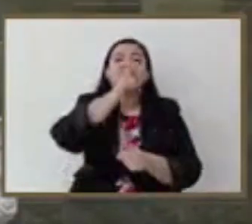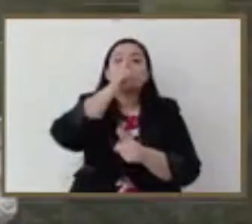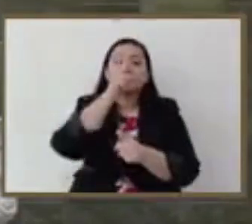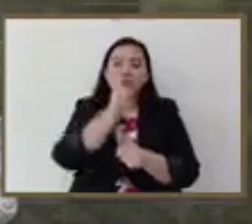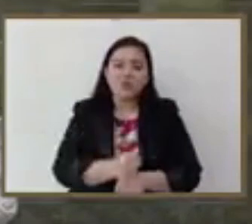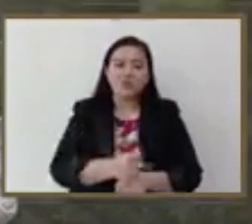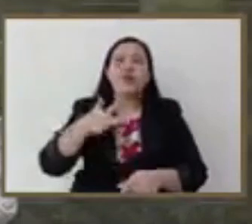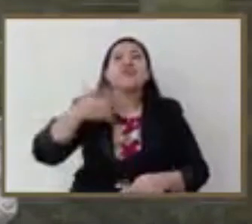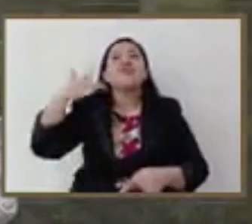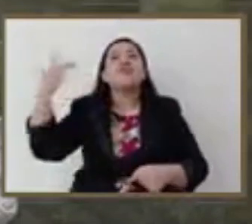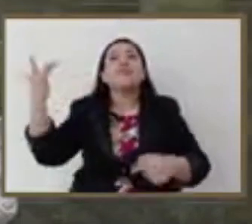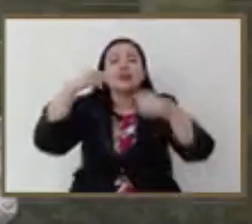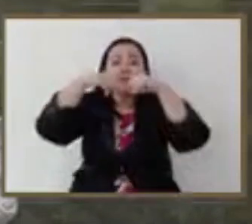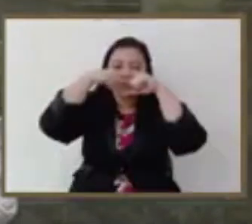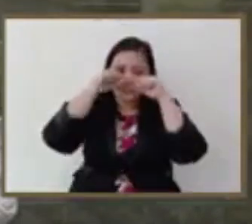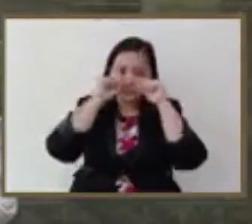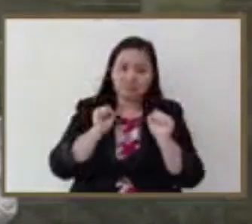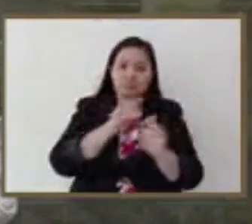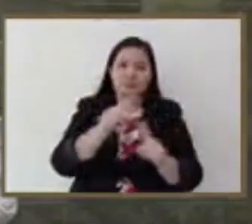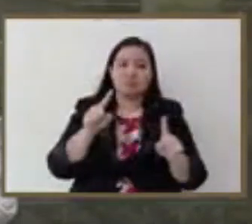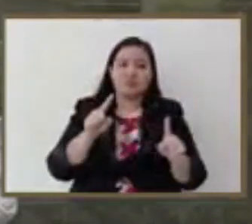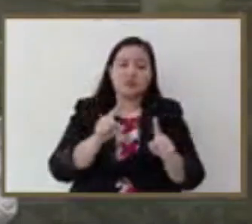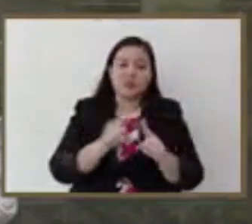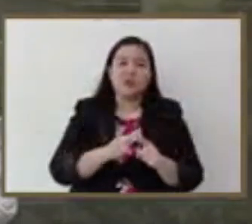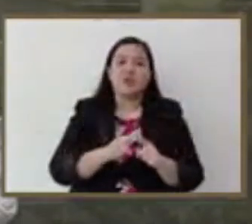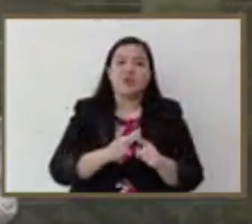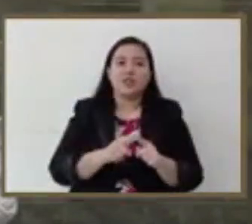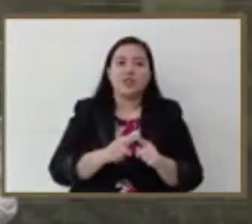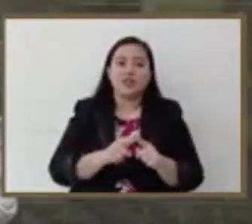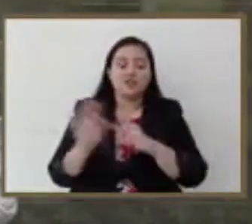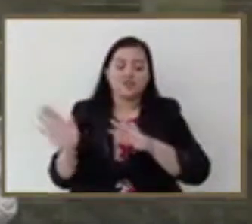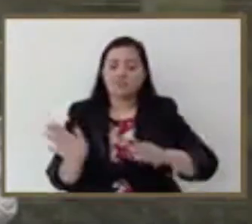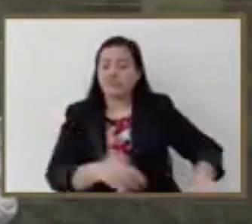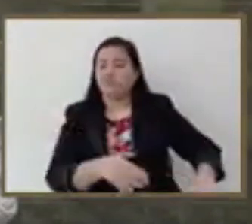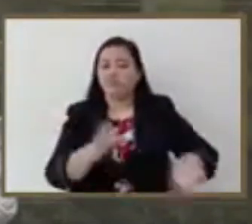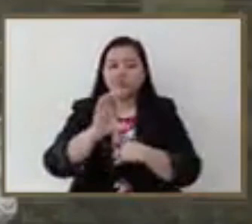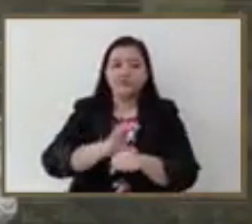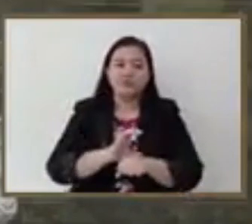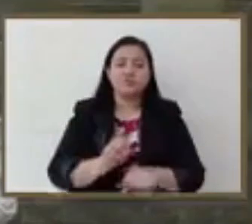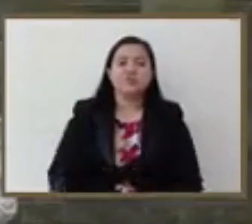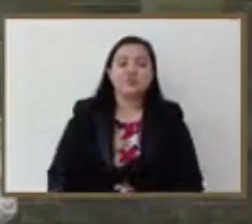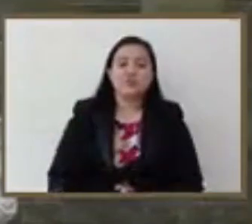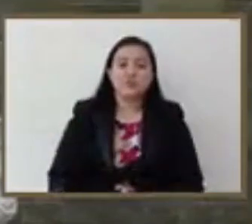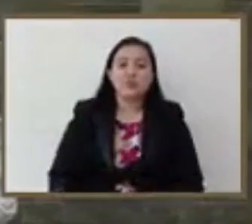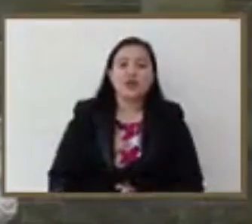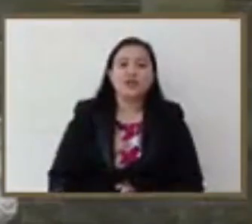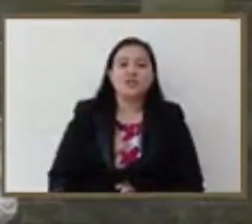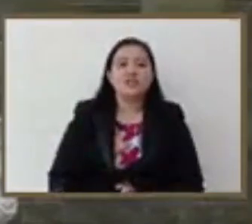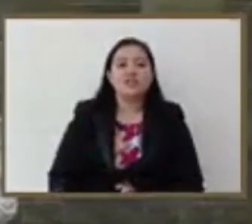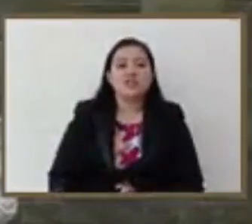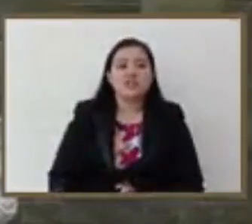church. Sapagkat, dinidil niya ang kanyang trouble, ang kanyang trials na